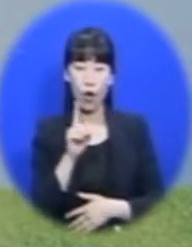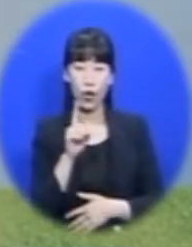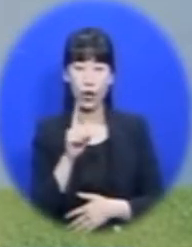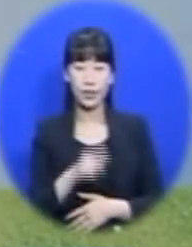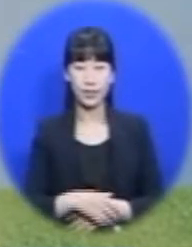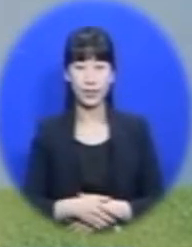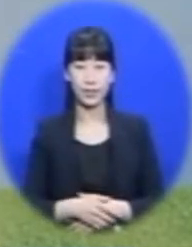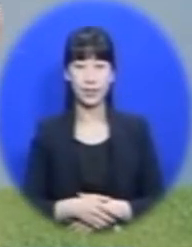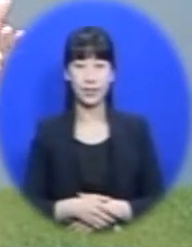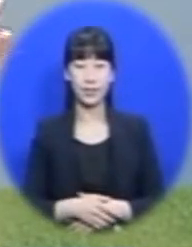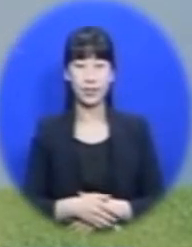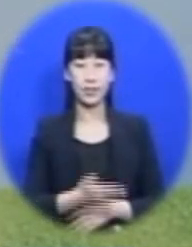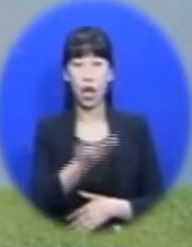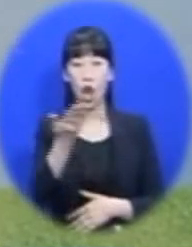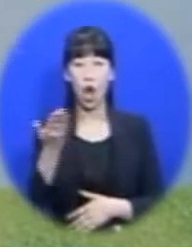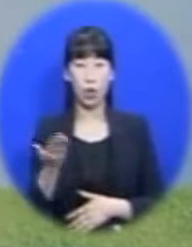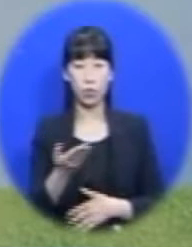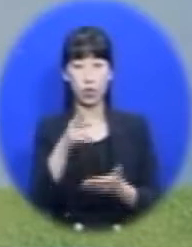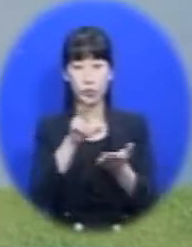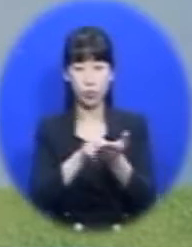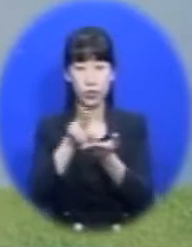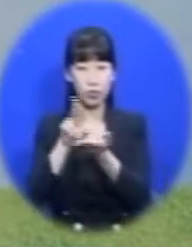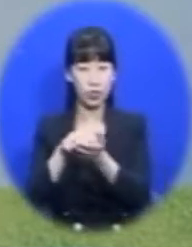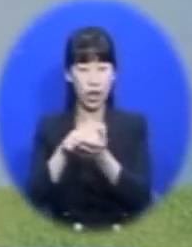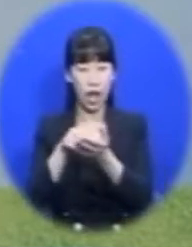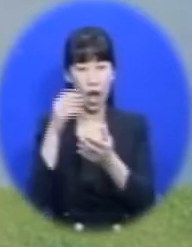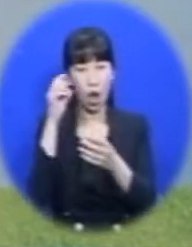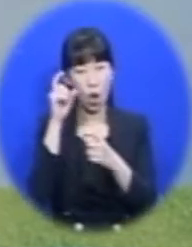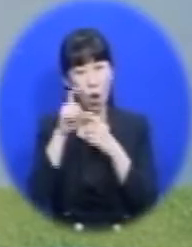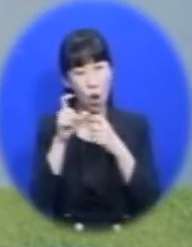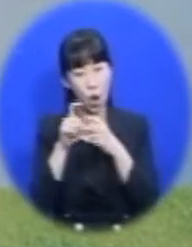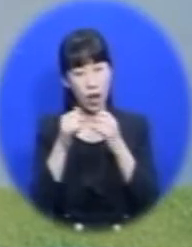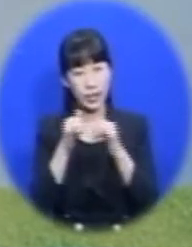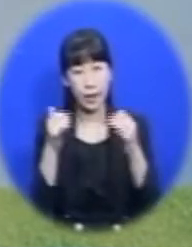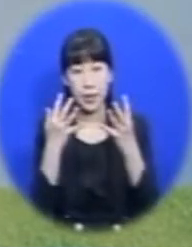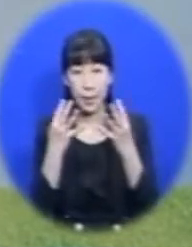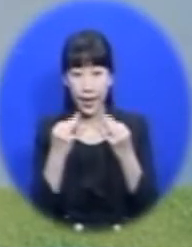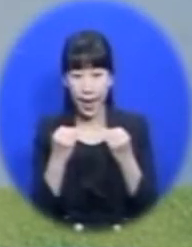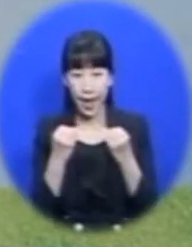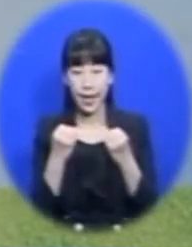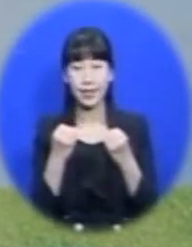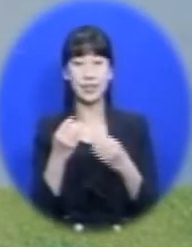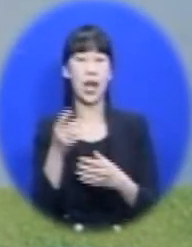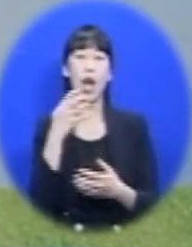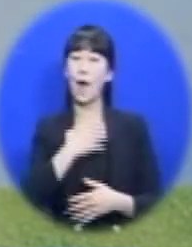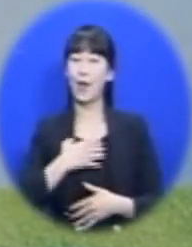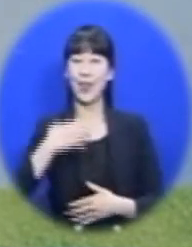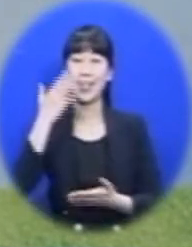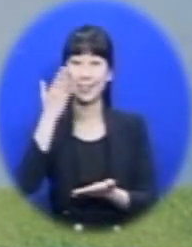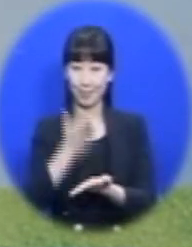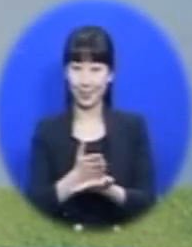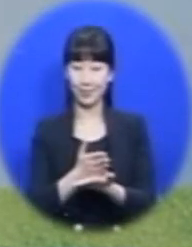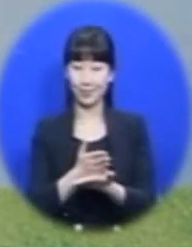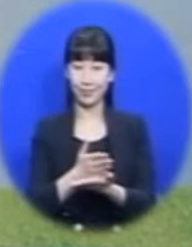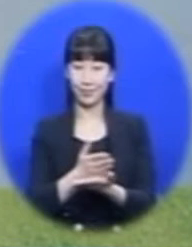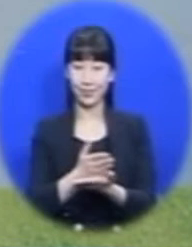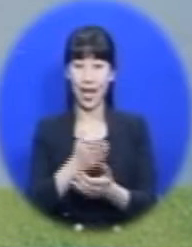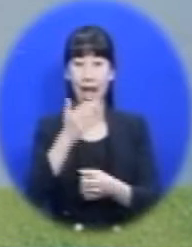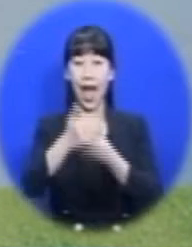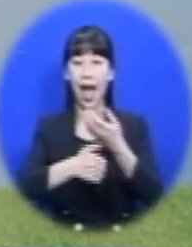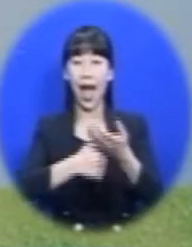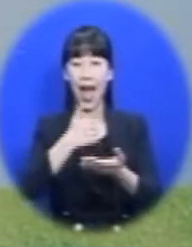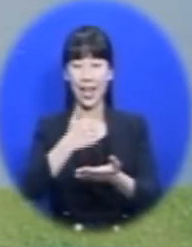여러분, 그런 문제 때문에 고민하시는 분이 계시다면 일단은 걱정하지 마십시오. 왜? 하나님이 그렇게 하게